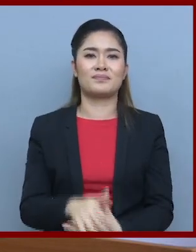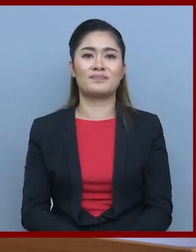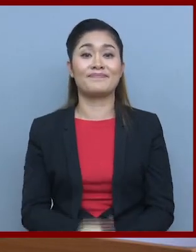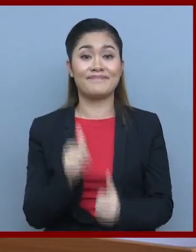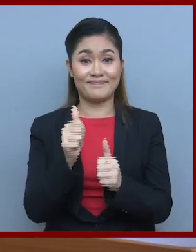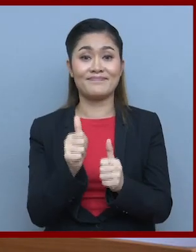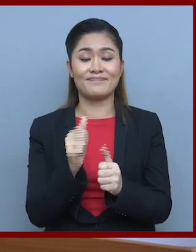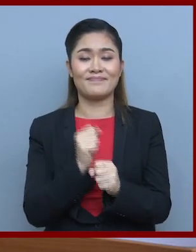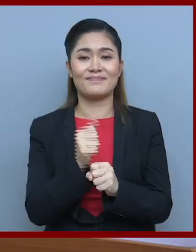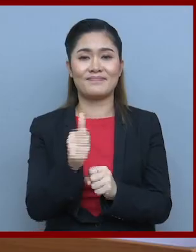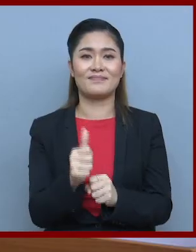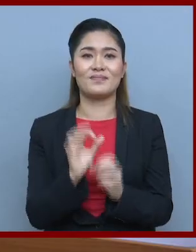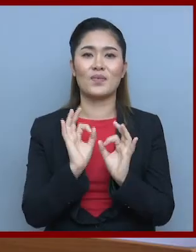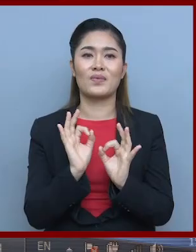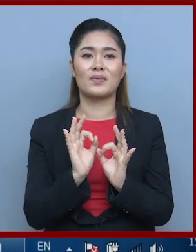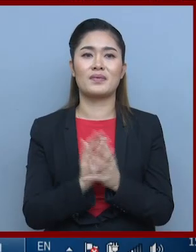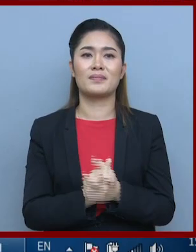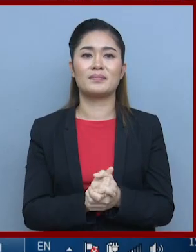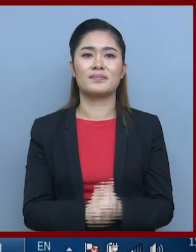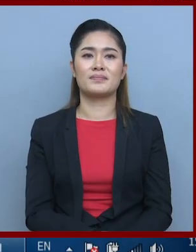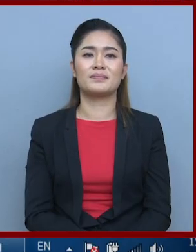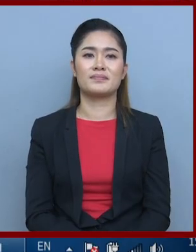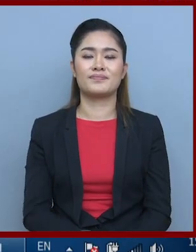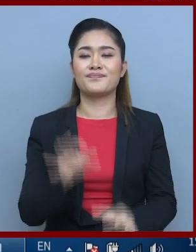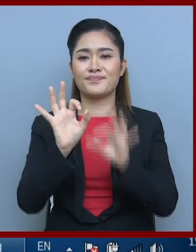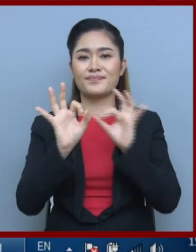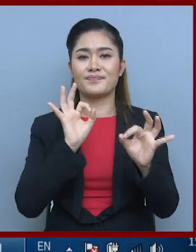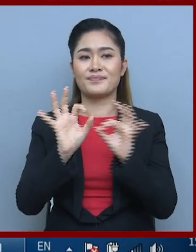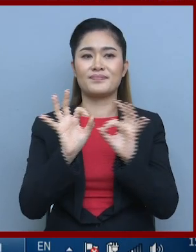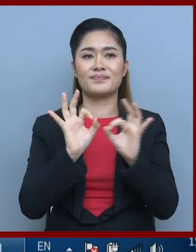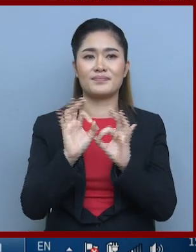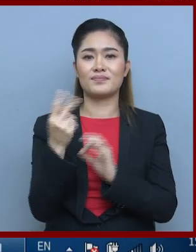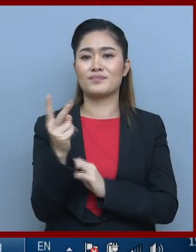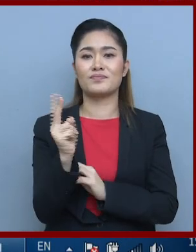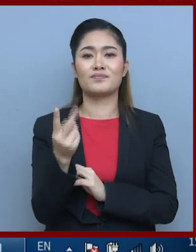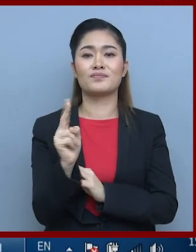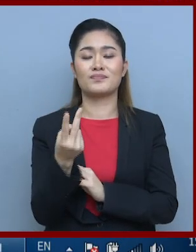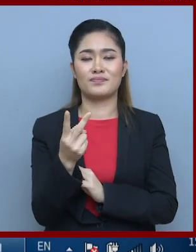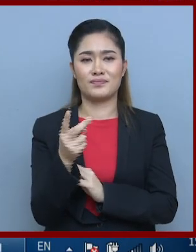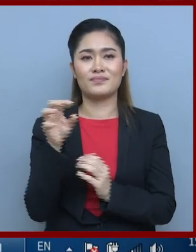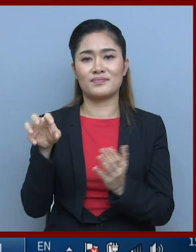มได้แล้วใช่ไหมเพราะงั้นก็เลือก2งานนี้อีก